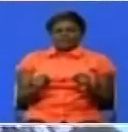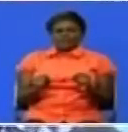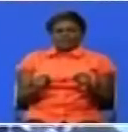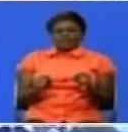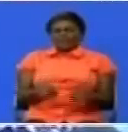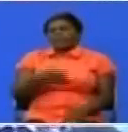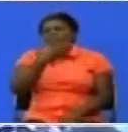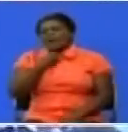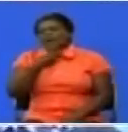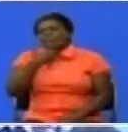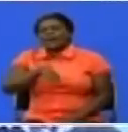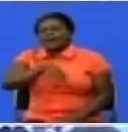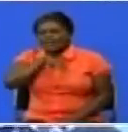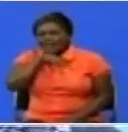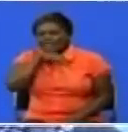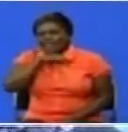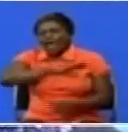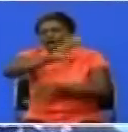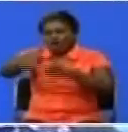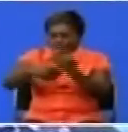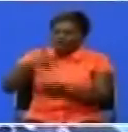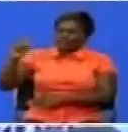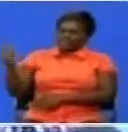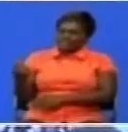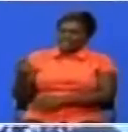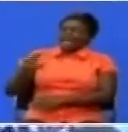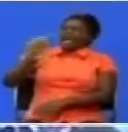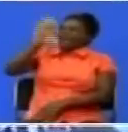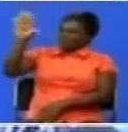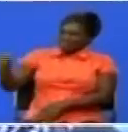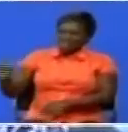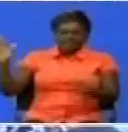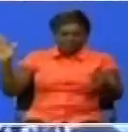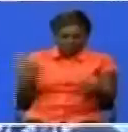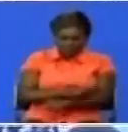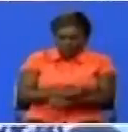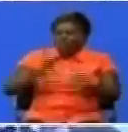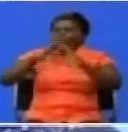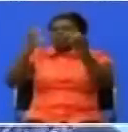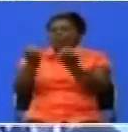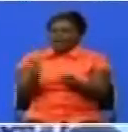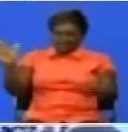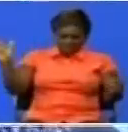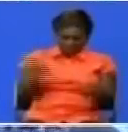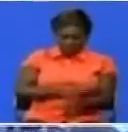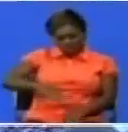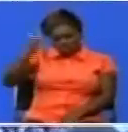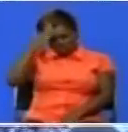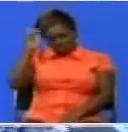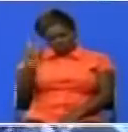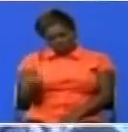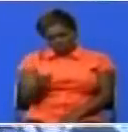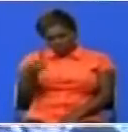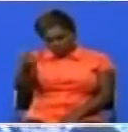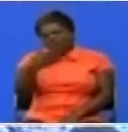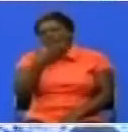Baba Raila, watu wote katika Kenya, watu wote Afrika, watu wote ulimwengu mzima wanatambua wewe